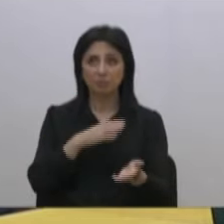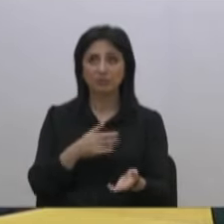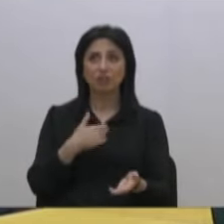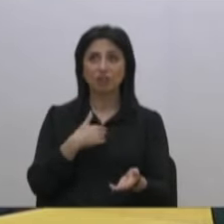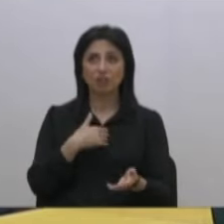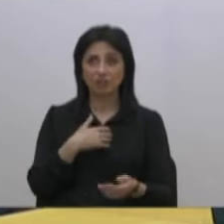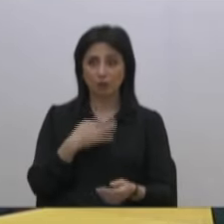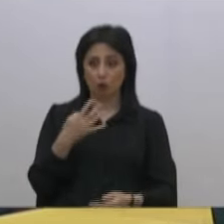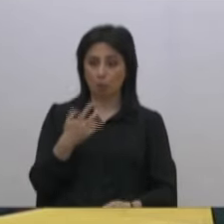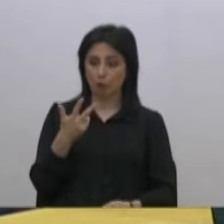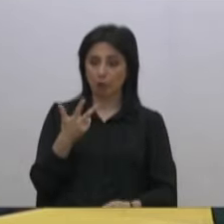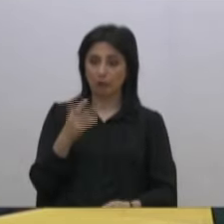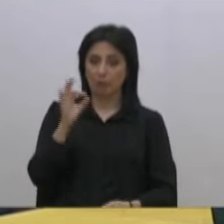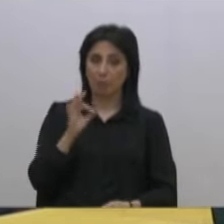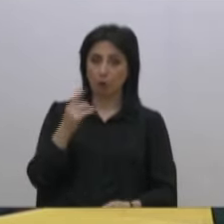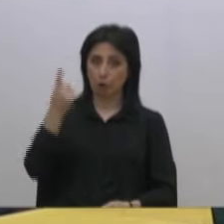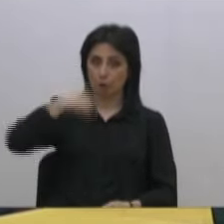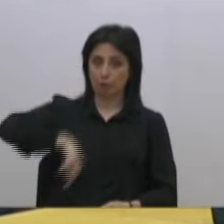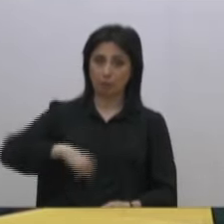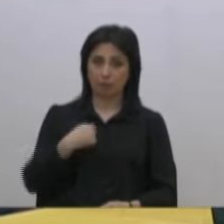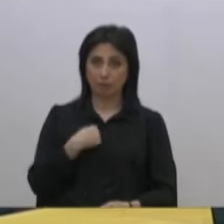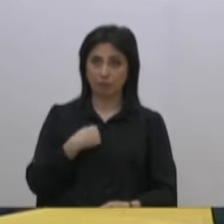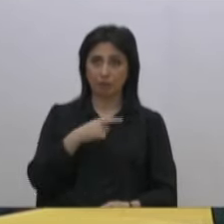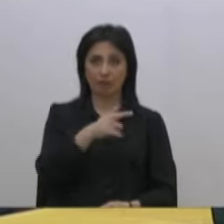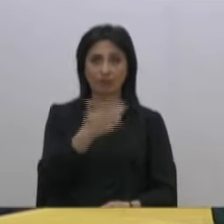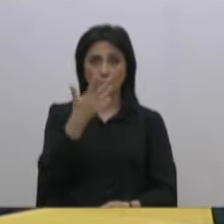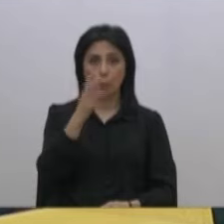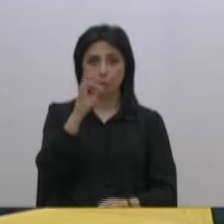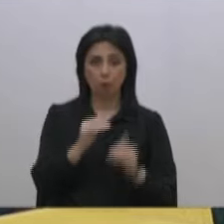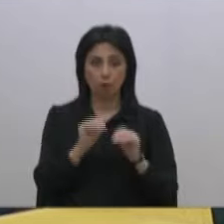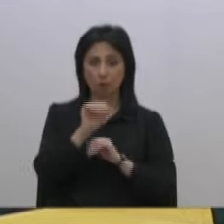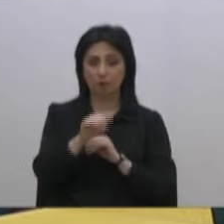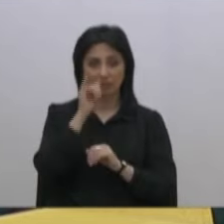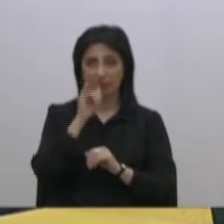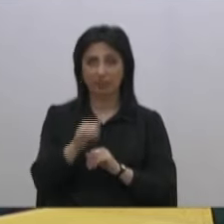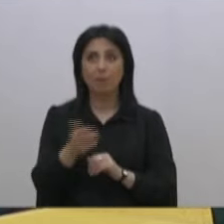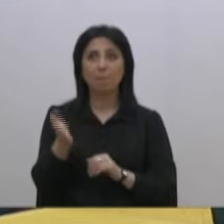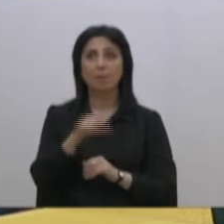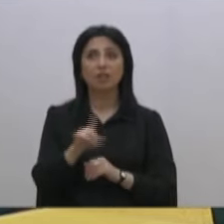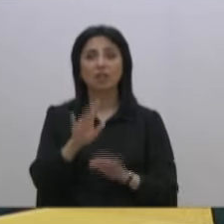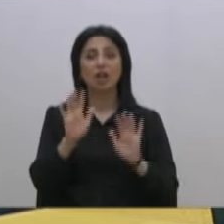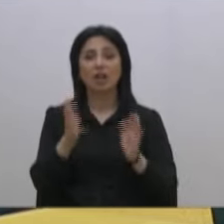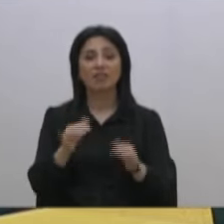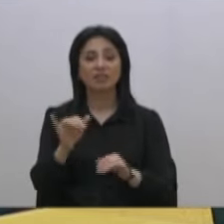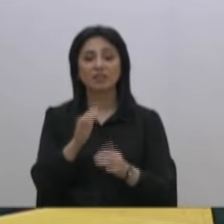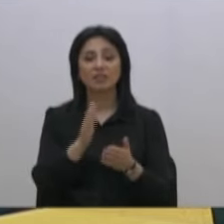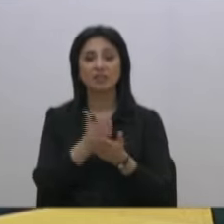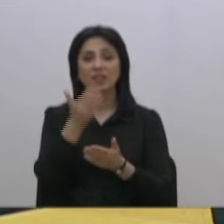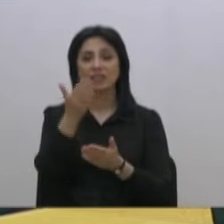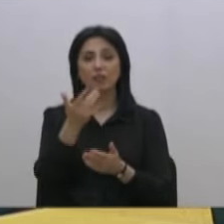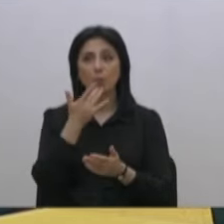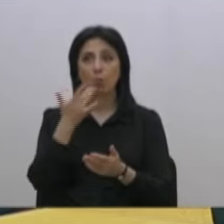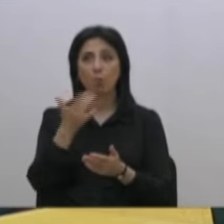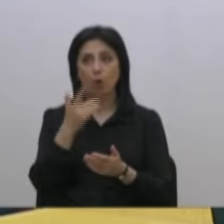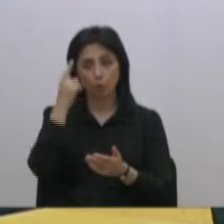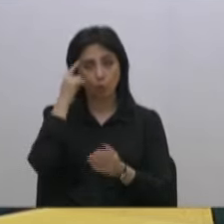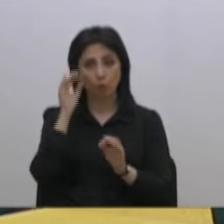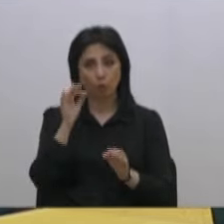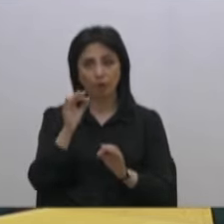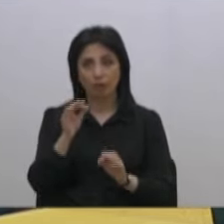რო 43%-იან ბარიერს გვიწესებდით და თქვენ 5-ის გადალახვა არ გინდათ, მაშინ რა ხდება? სად არის აქ თქვენი პოლიტიკური ლოგიკა,